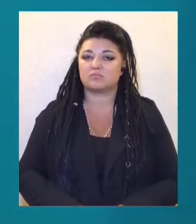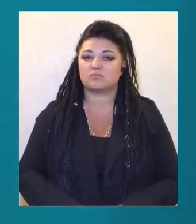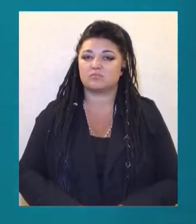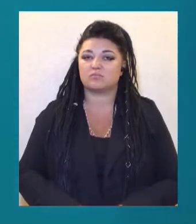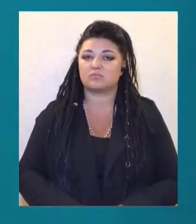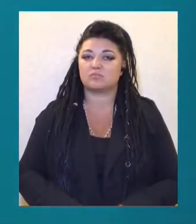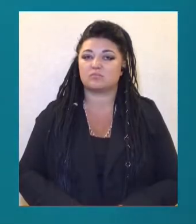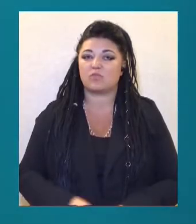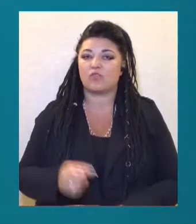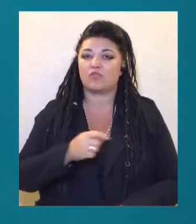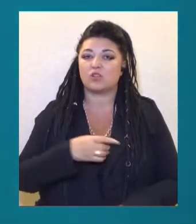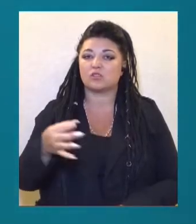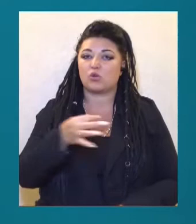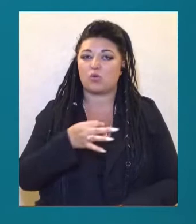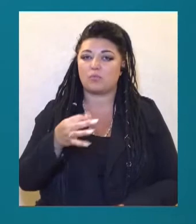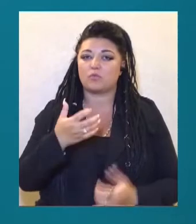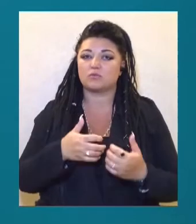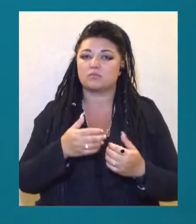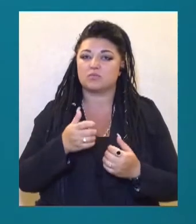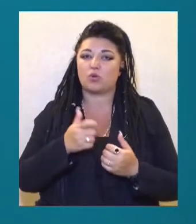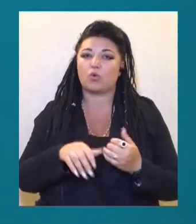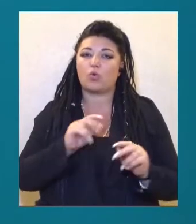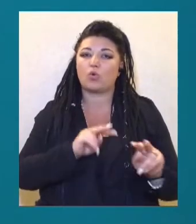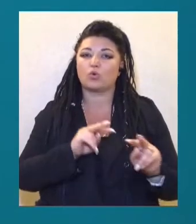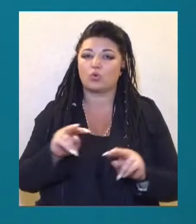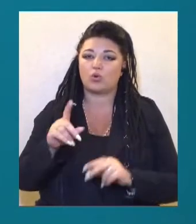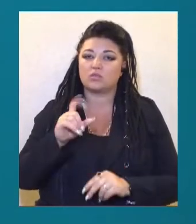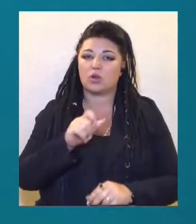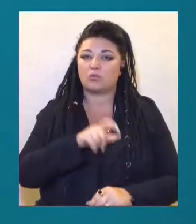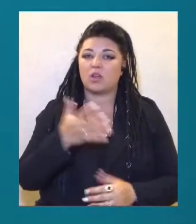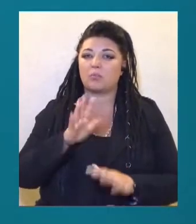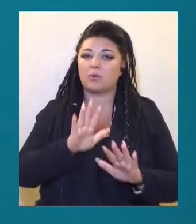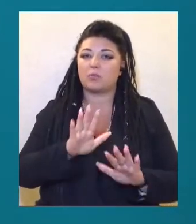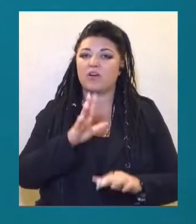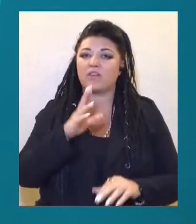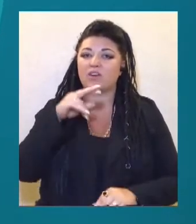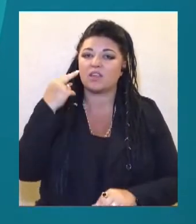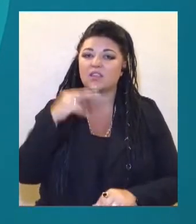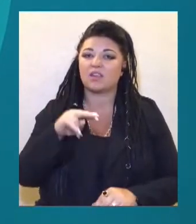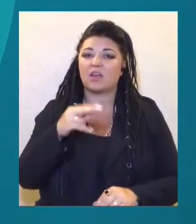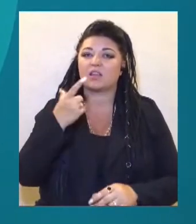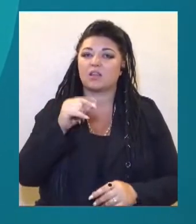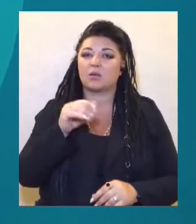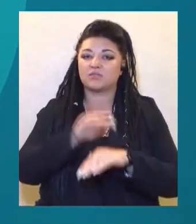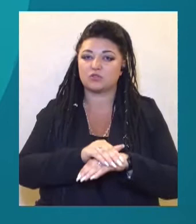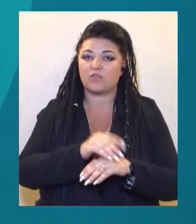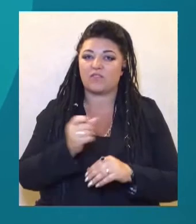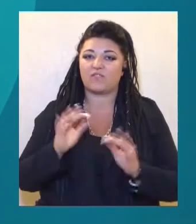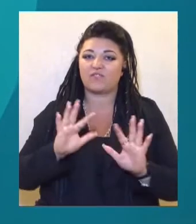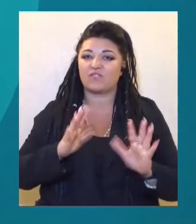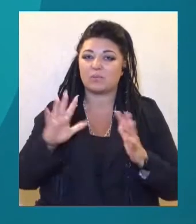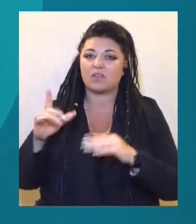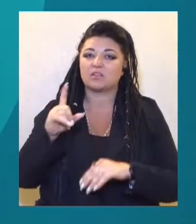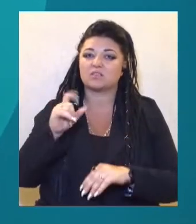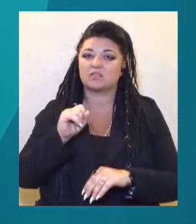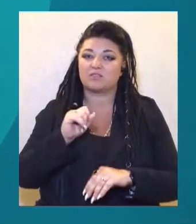В Одеській області посилять контроль за людьми, які прибувають з Китаю та країн, де були зафіксовані випадки захворювання на коронавірус.